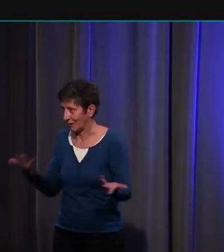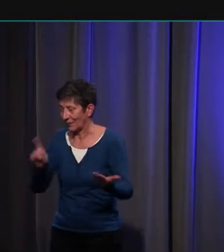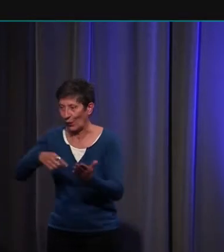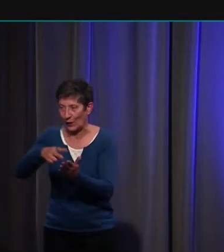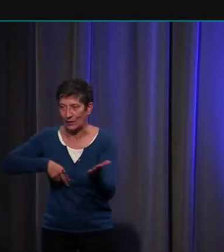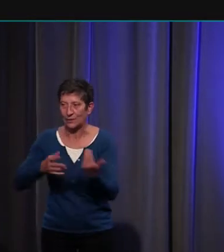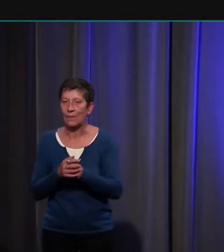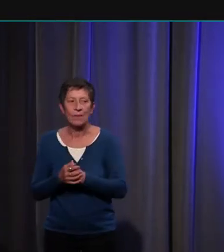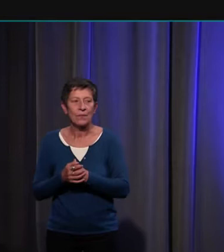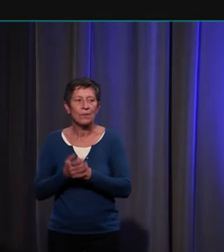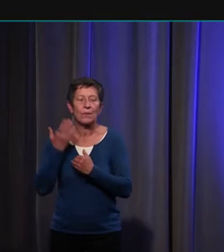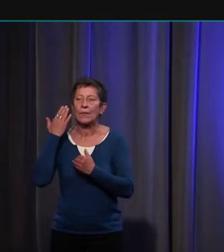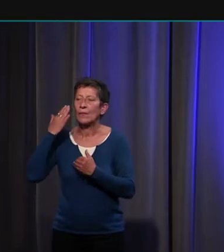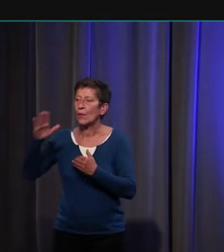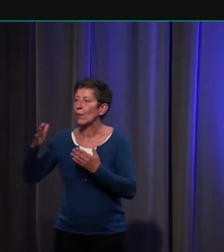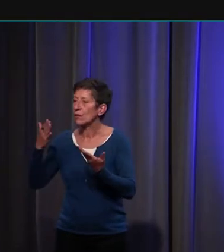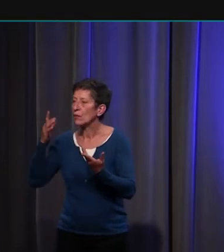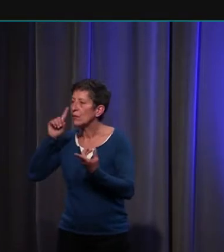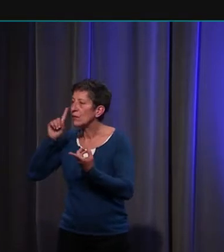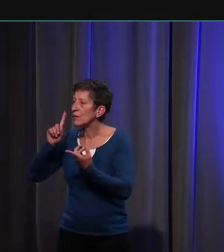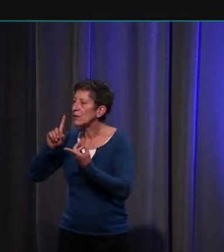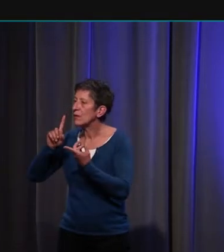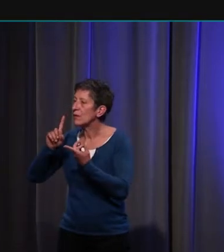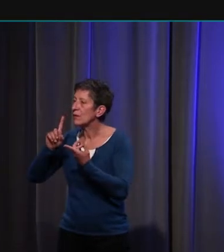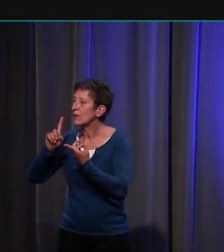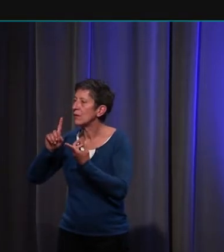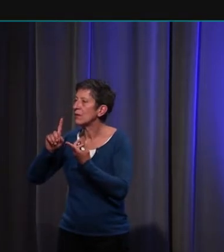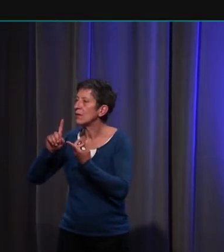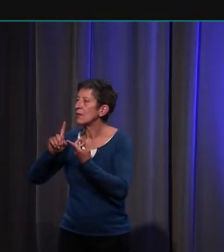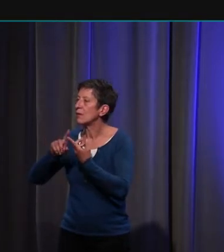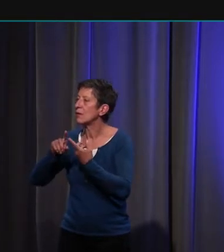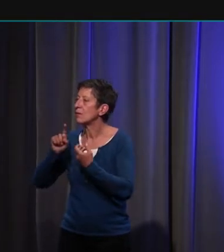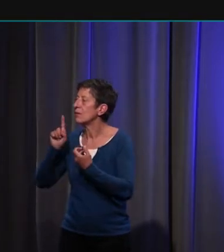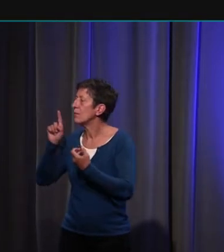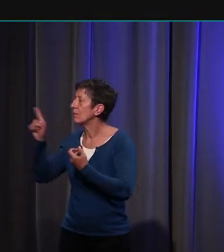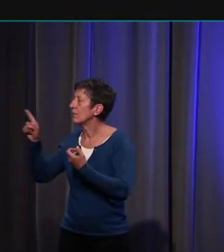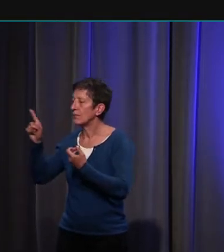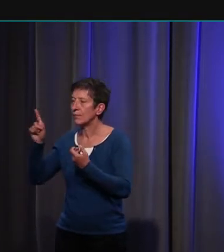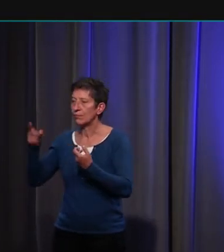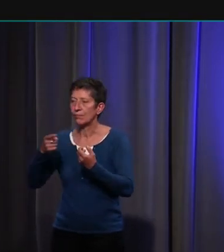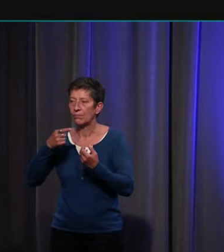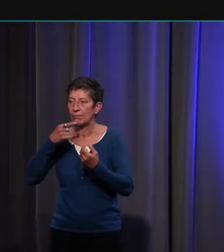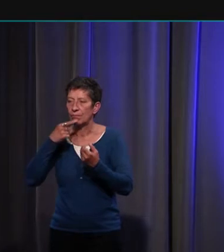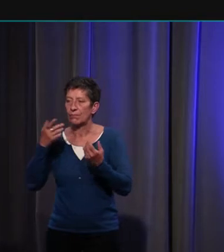autre point comparé justement le lien entre eux